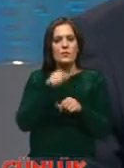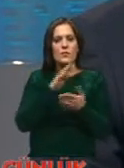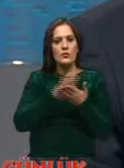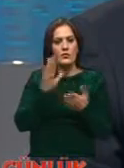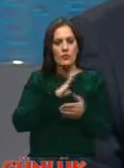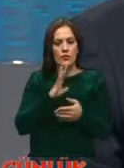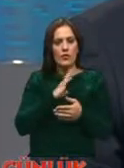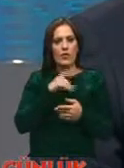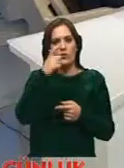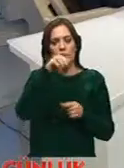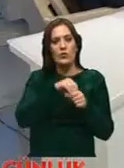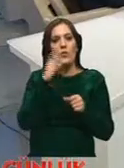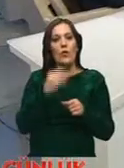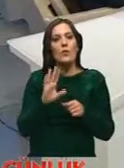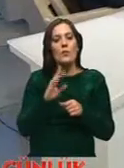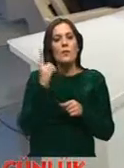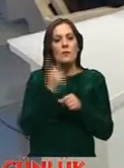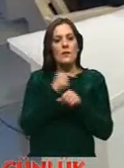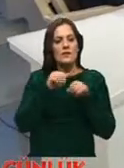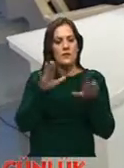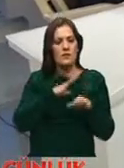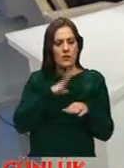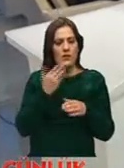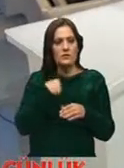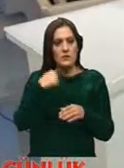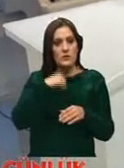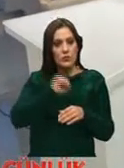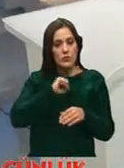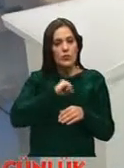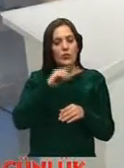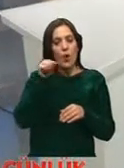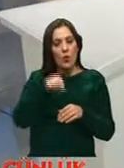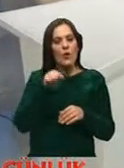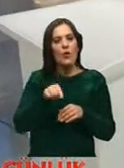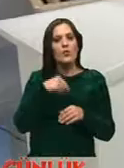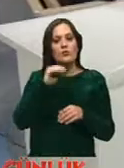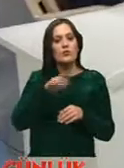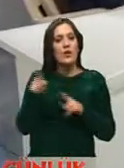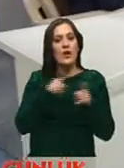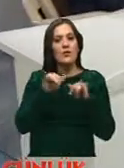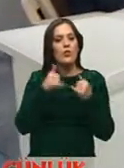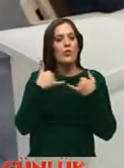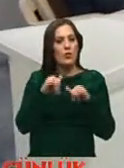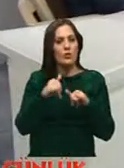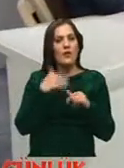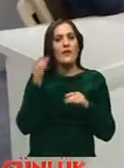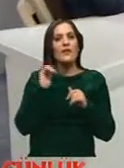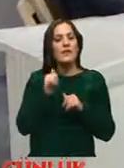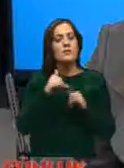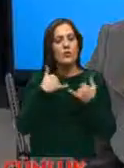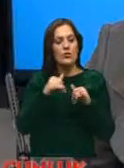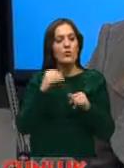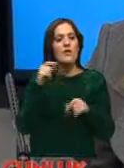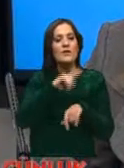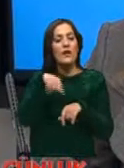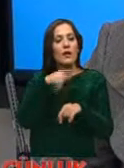bir durum var. Yani Türkiye'de olmayan bir sistem var. Aslında bizi korkutan ve ürküten şey de o. Çocuğum hangi oyunu oynuyor, ne zaman oynuyor ya da ne